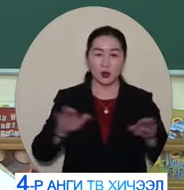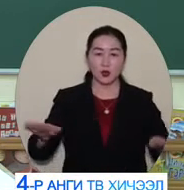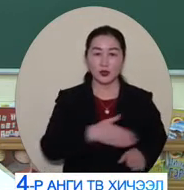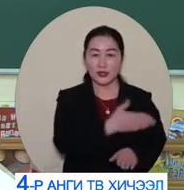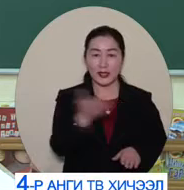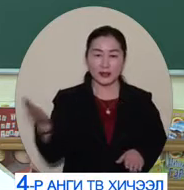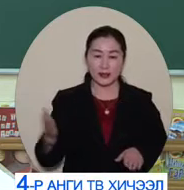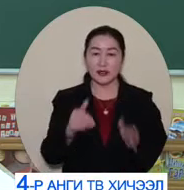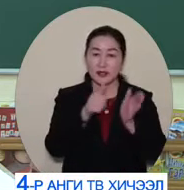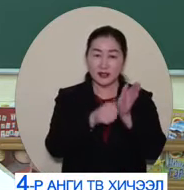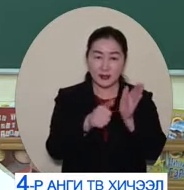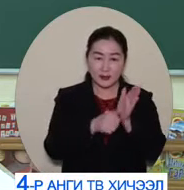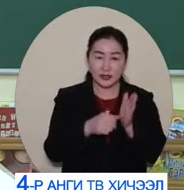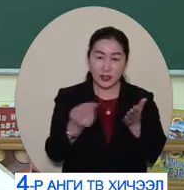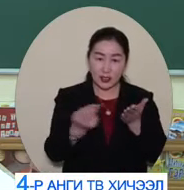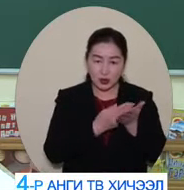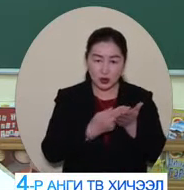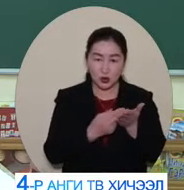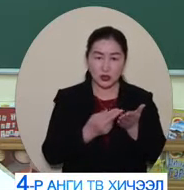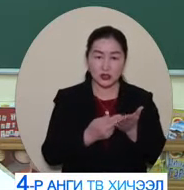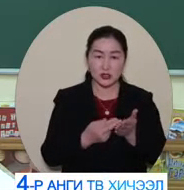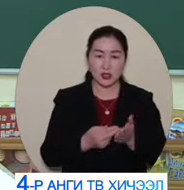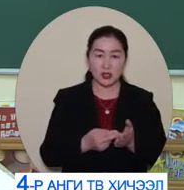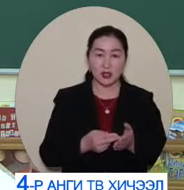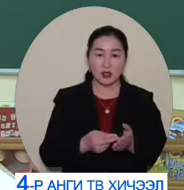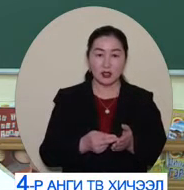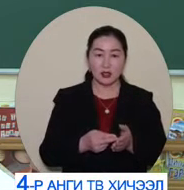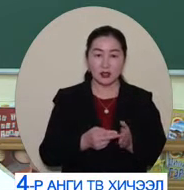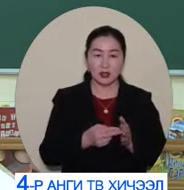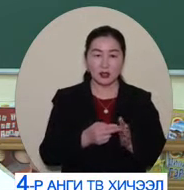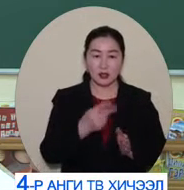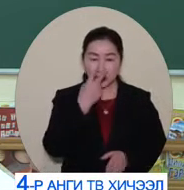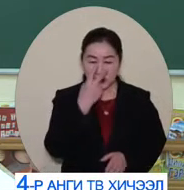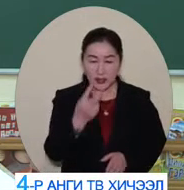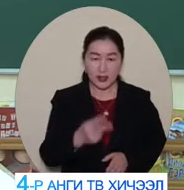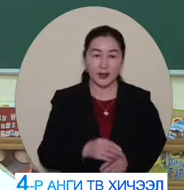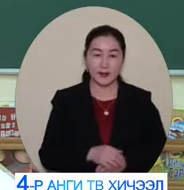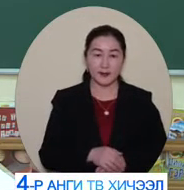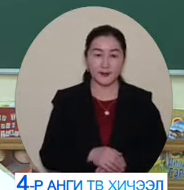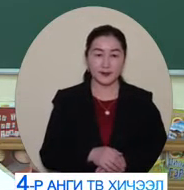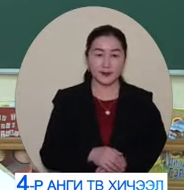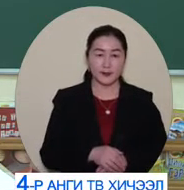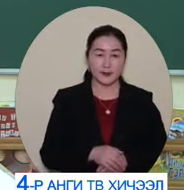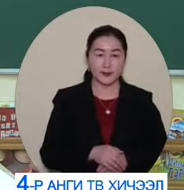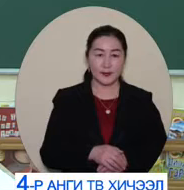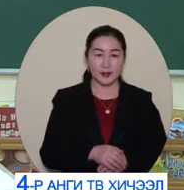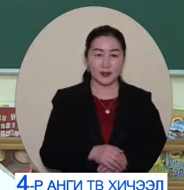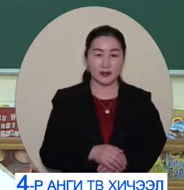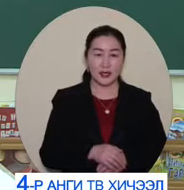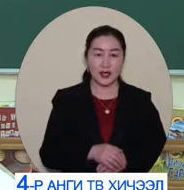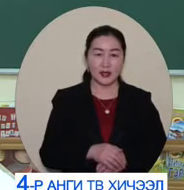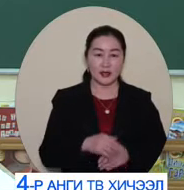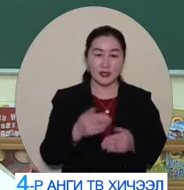зургуудаа байрлуулчихлаа. За миний хүүхдүүд яах вэ гэхээр энийг дараа нь залгуулаад зурх учраас хүүхдүүд та бүхэн тэмдэгт дээрээ бас